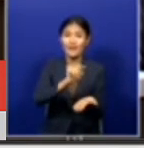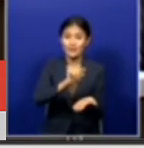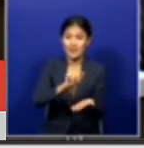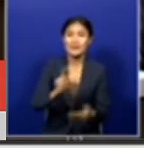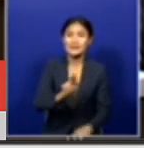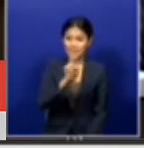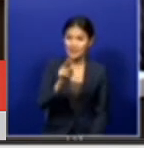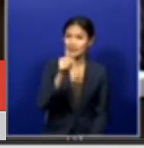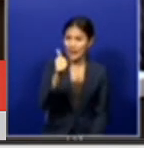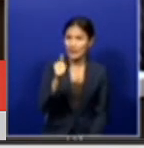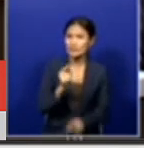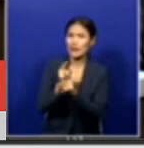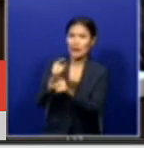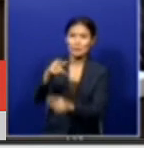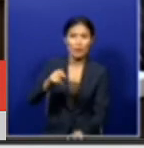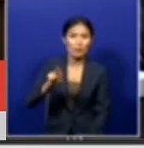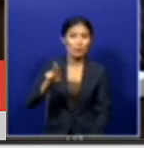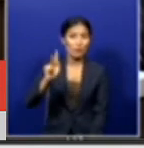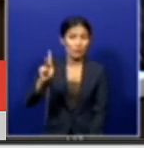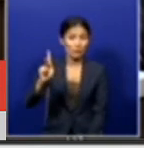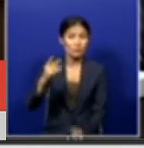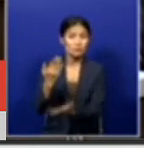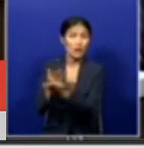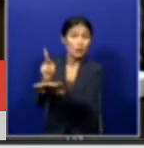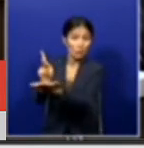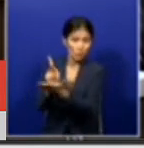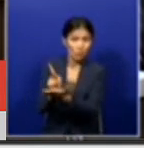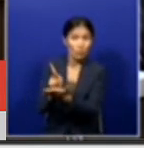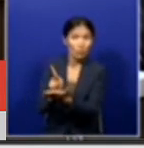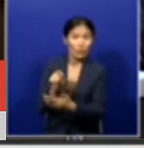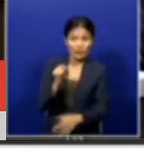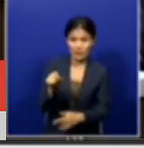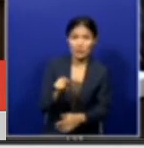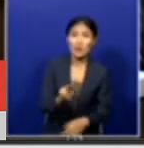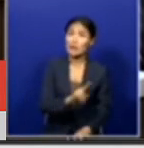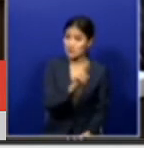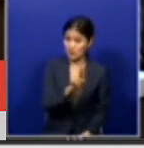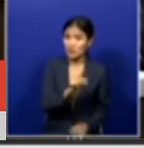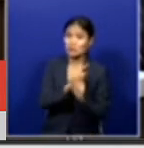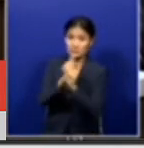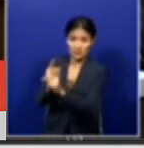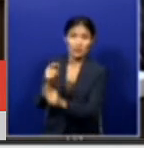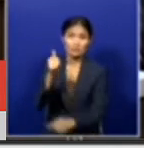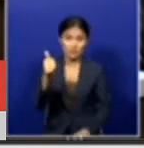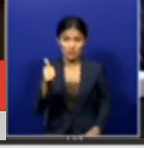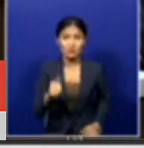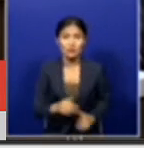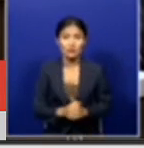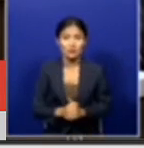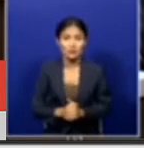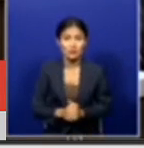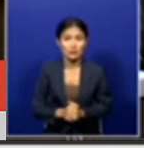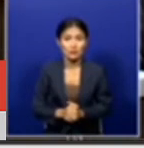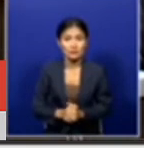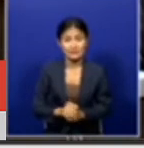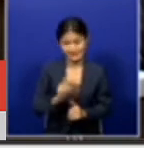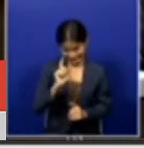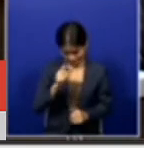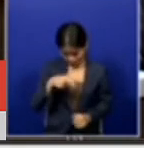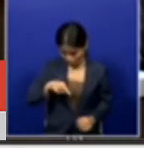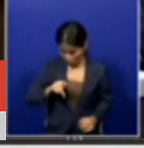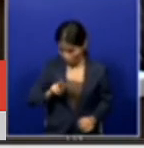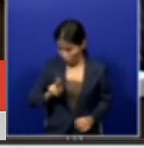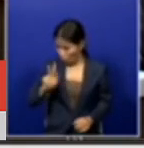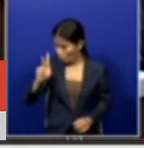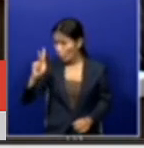พรก.เงินกู้ที่เราเพิ่งพิจารณาผ่านกันไปเนี่ยงบประมาณมหาศ